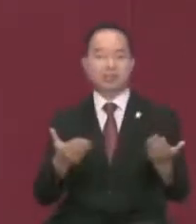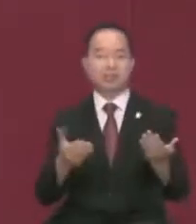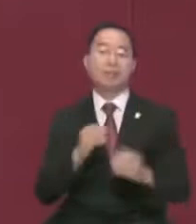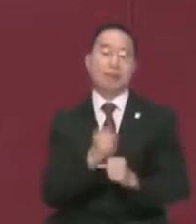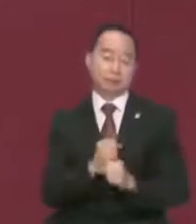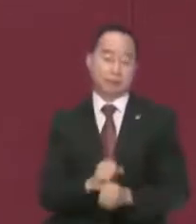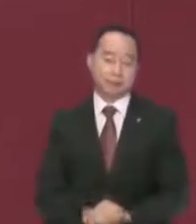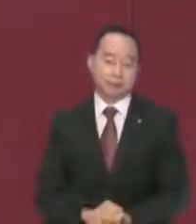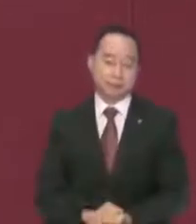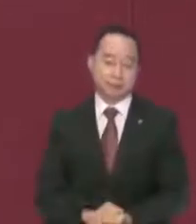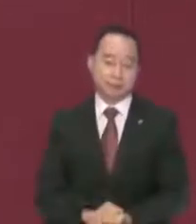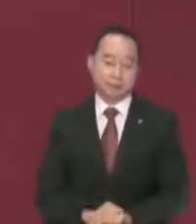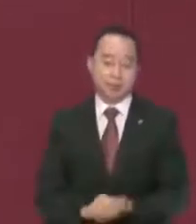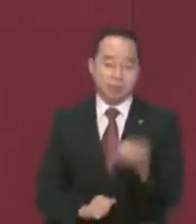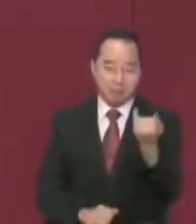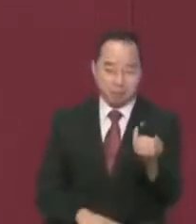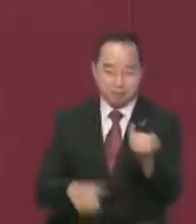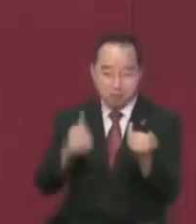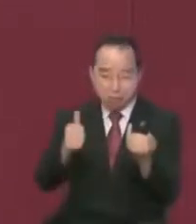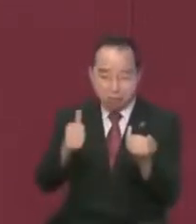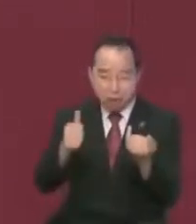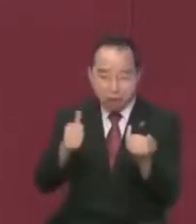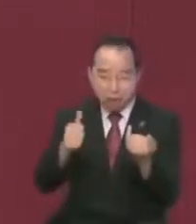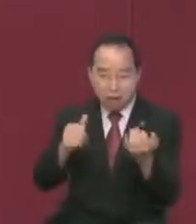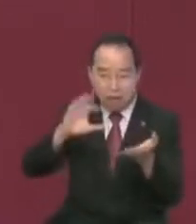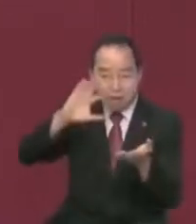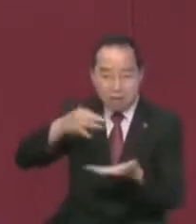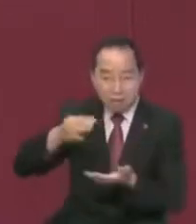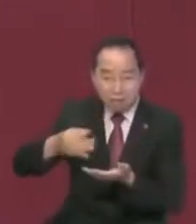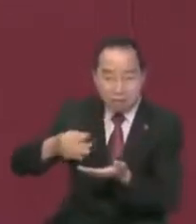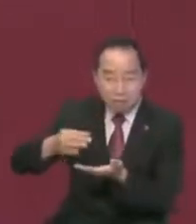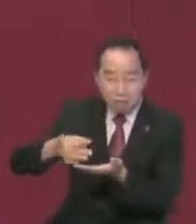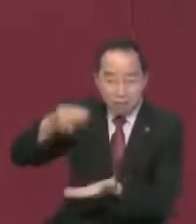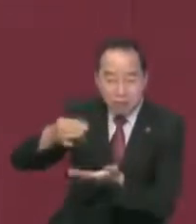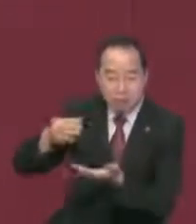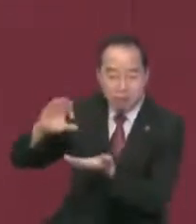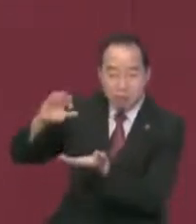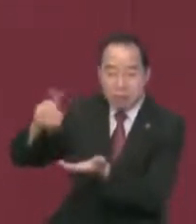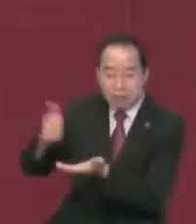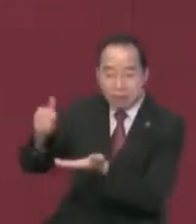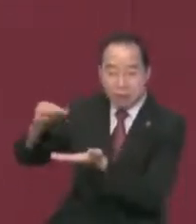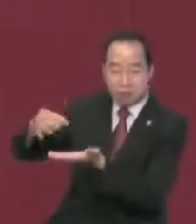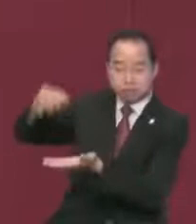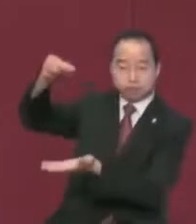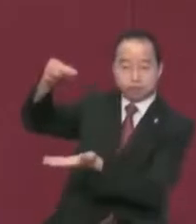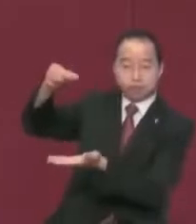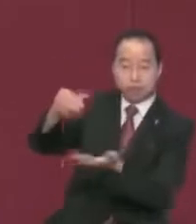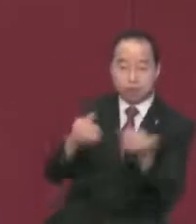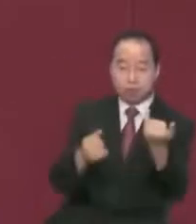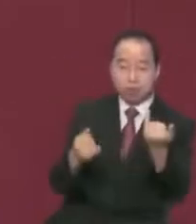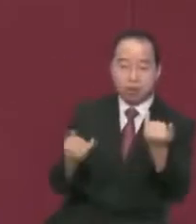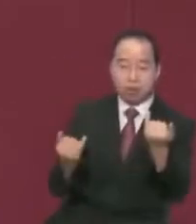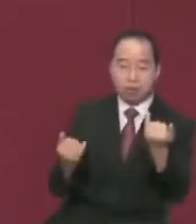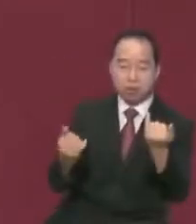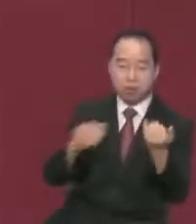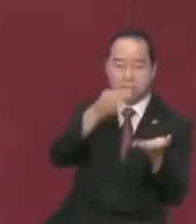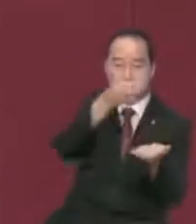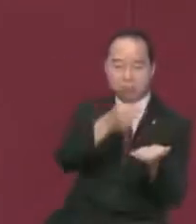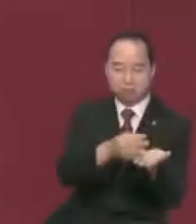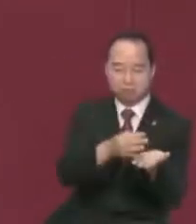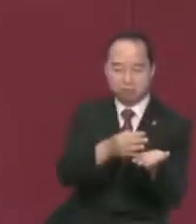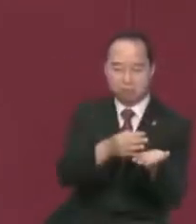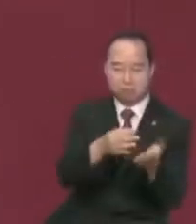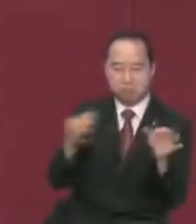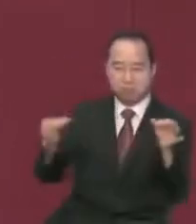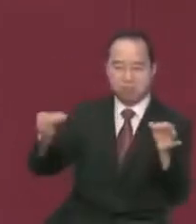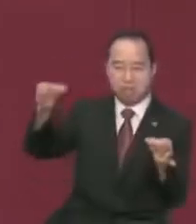남녀 임금 격차가 아직도 31%나 됩니다. 그 격차를 단계적으로 축소하겠습니다.